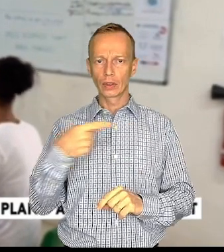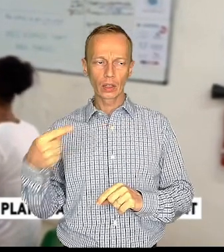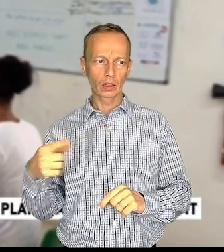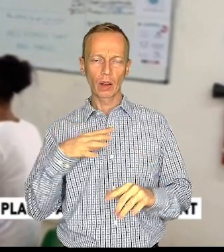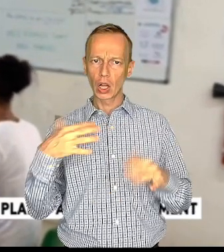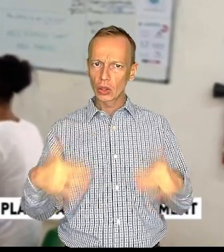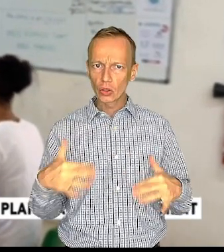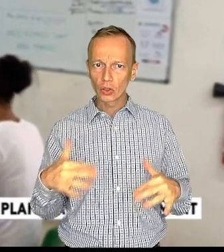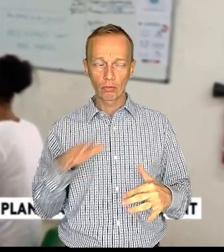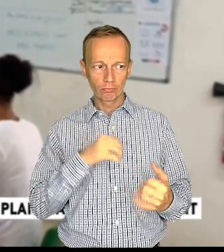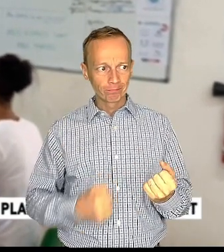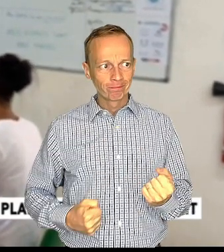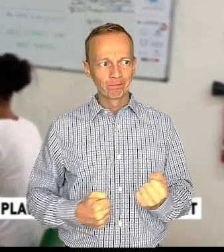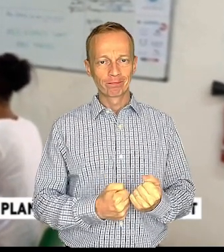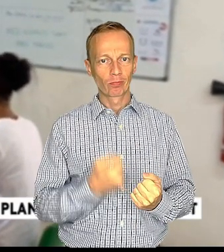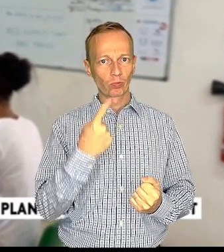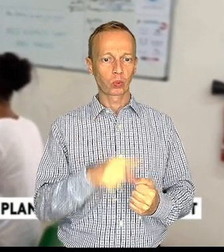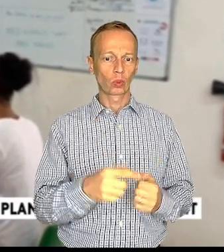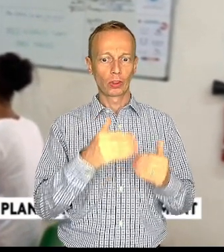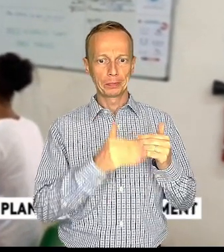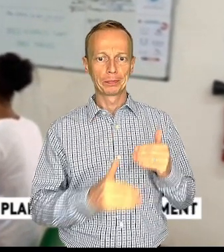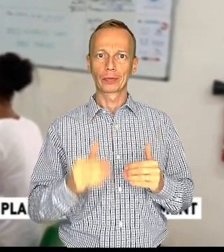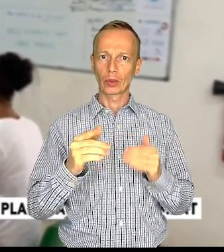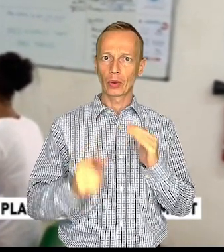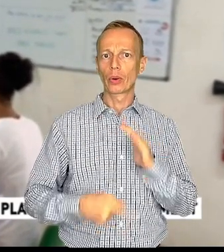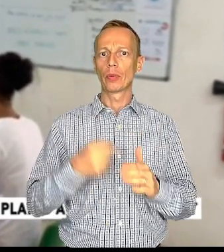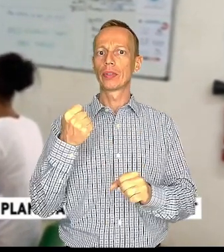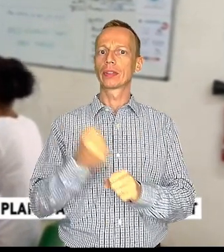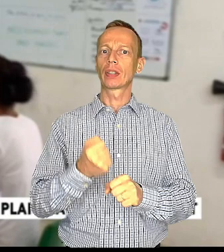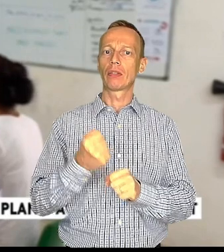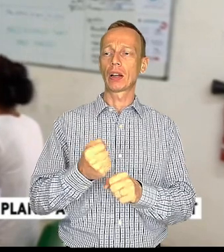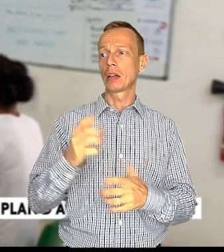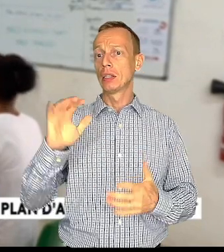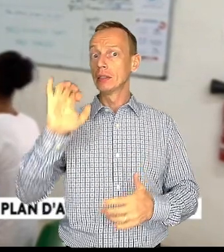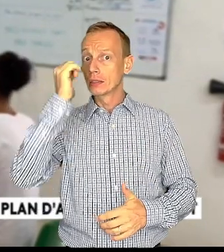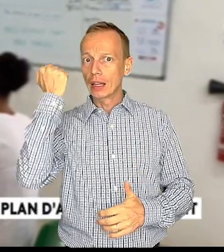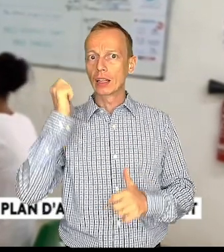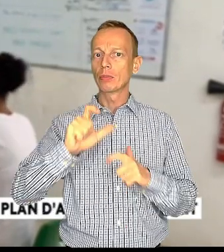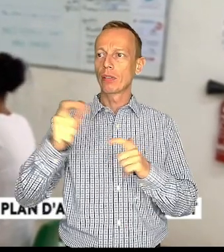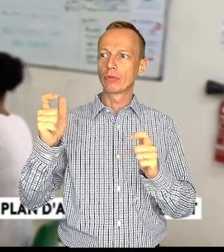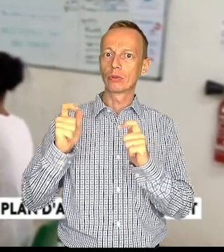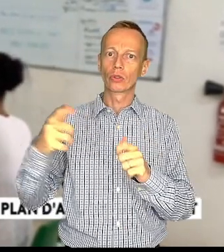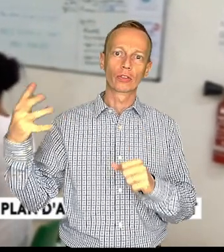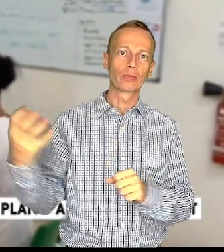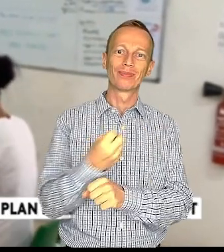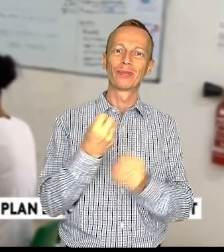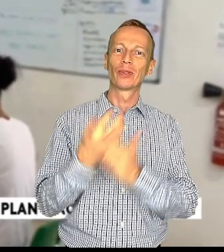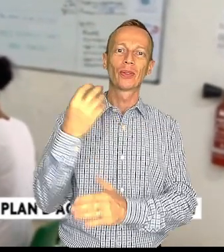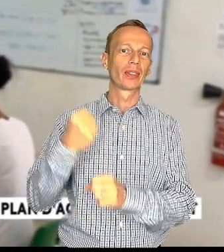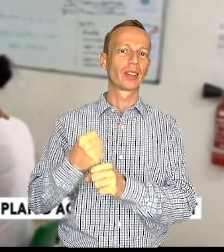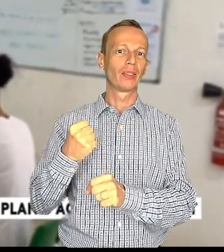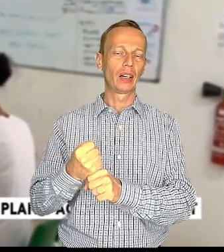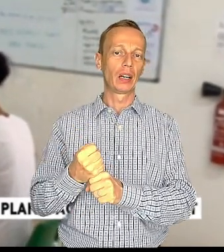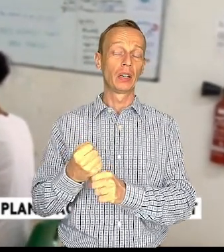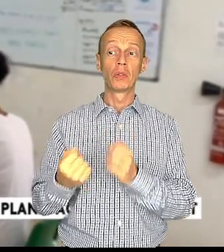leur faiblesse, afin de pouvoir rebondir pour pouvoir ensuite rentrer en stage et essayer de décrocher